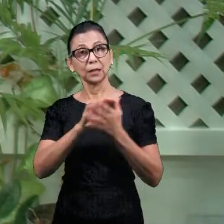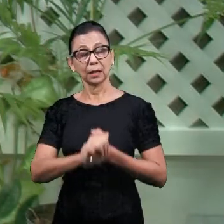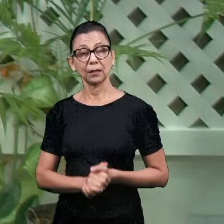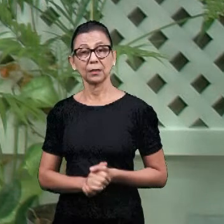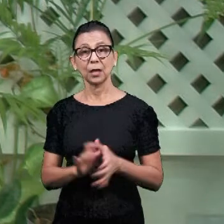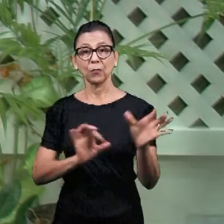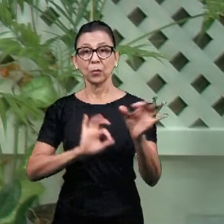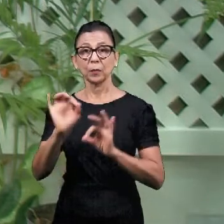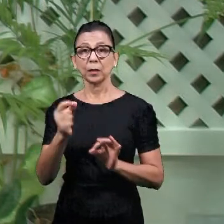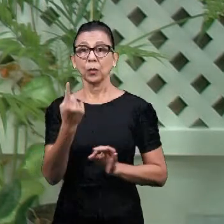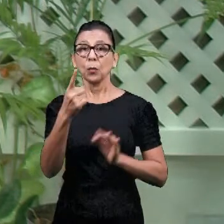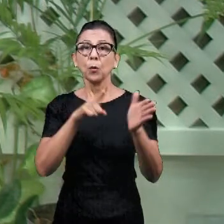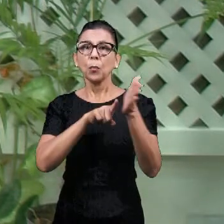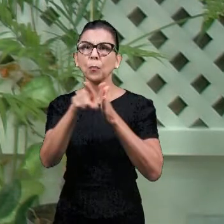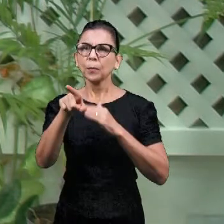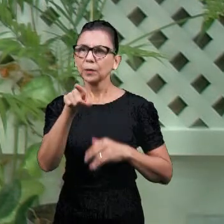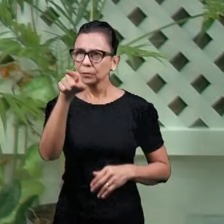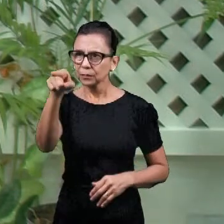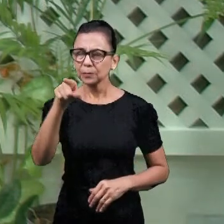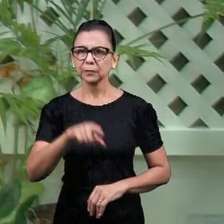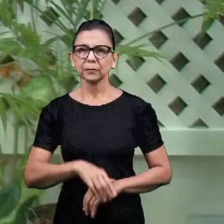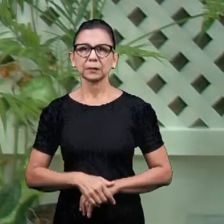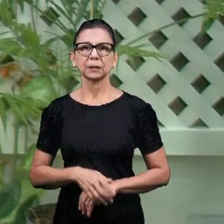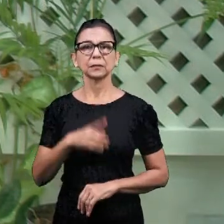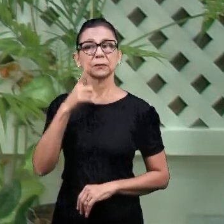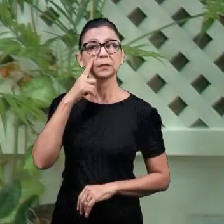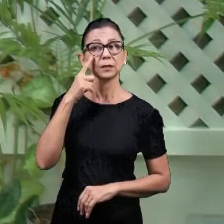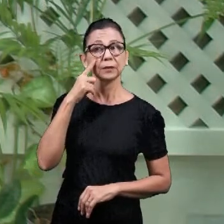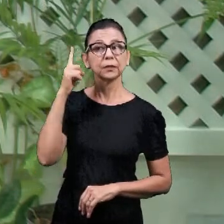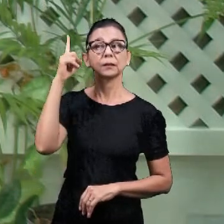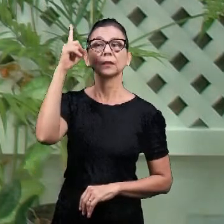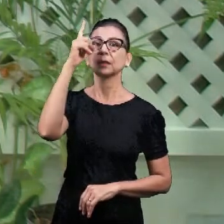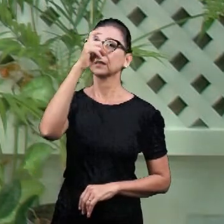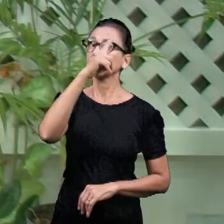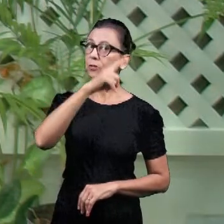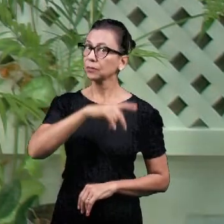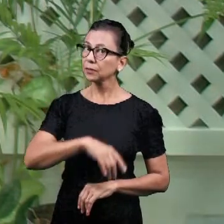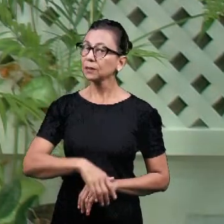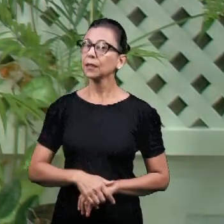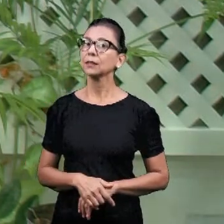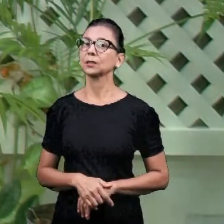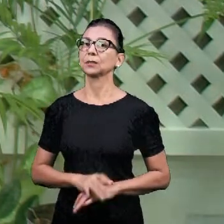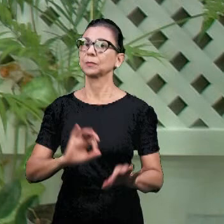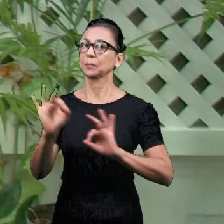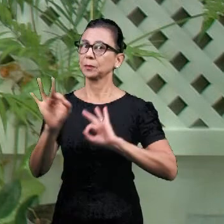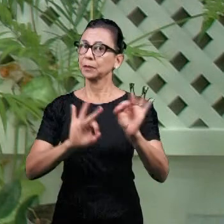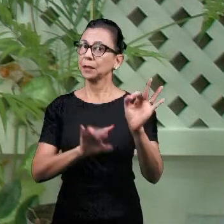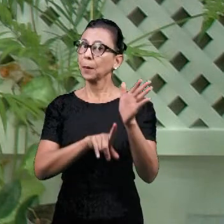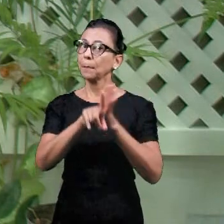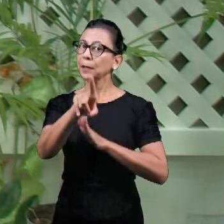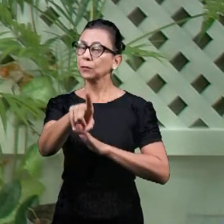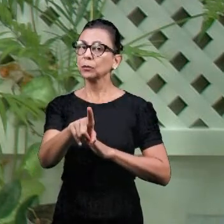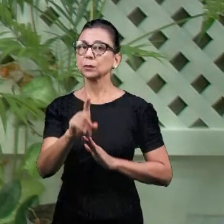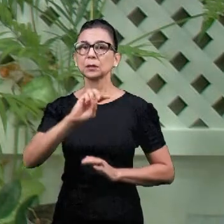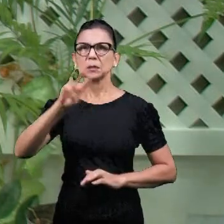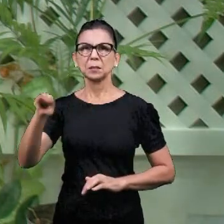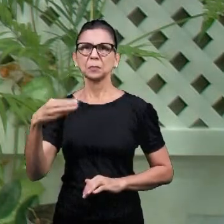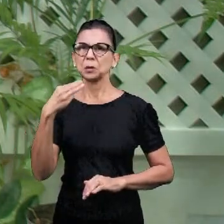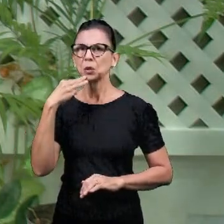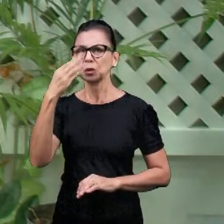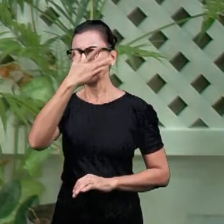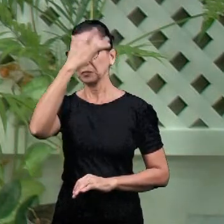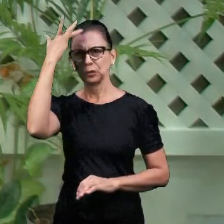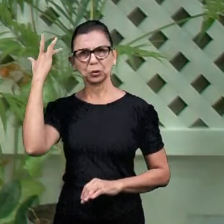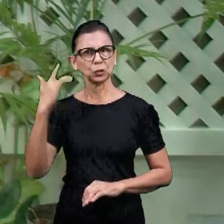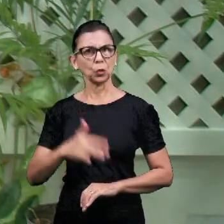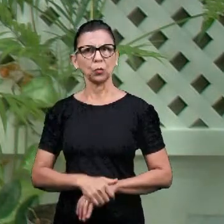s'asseoir pour poser les questions. Donc, je vais vous donner un sujet pour établir des questions. Vous allez voir les difficultés de faire